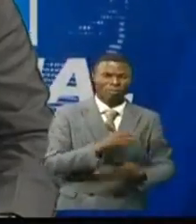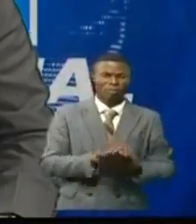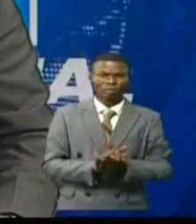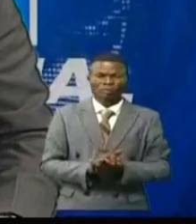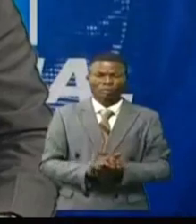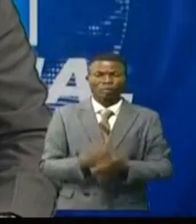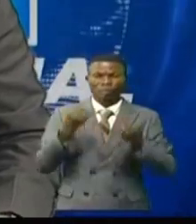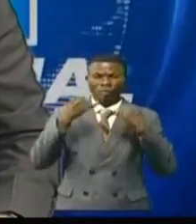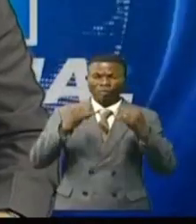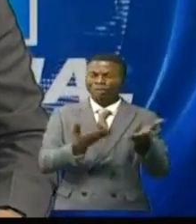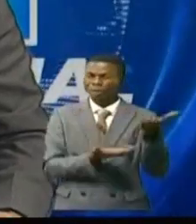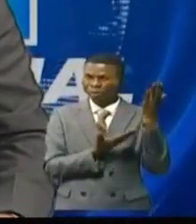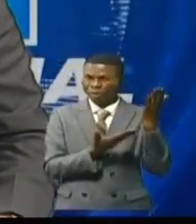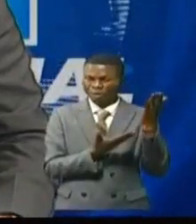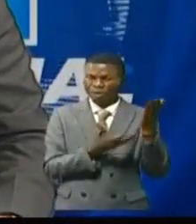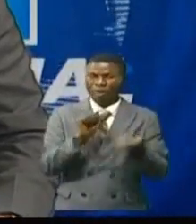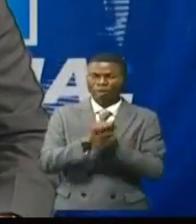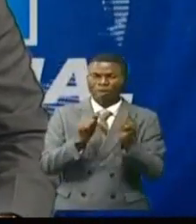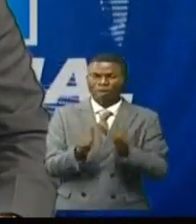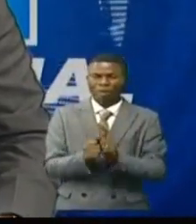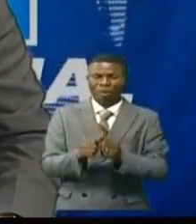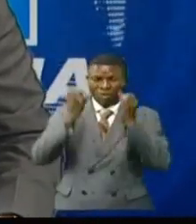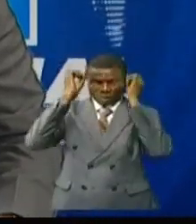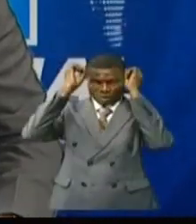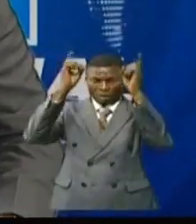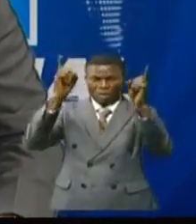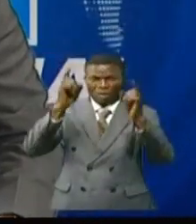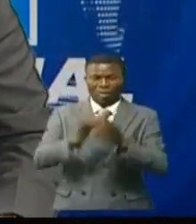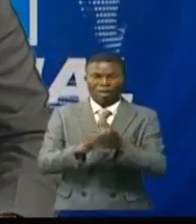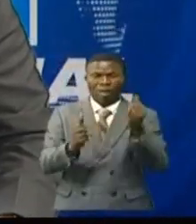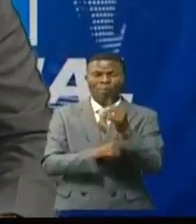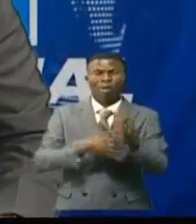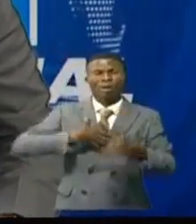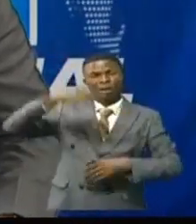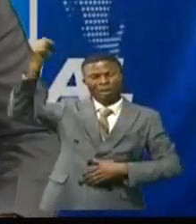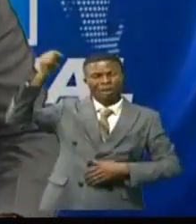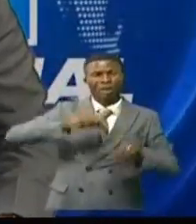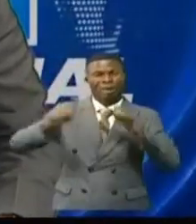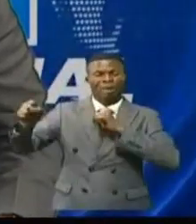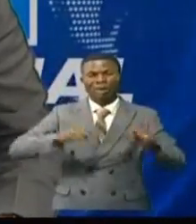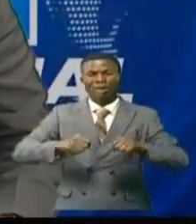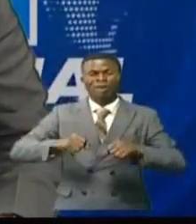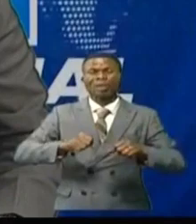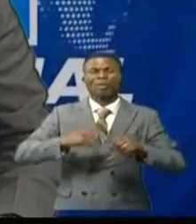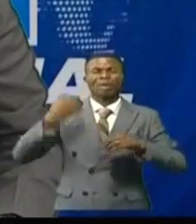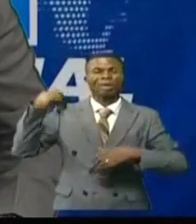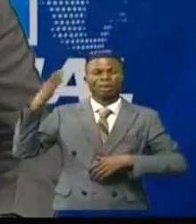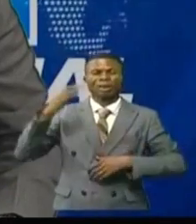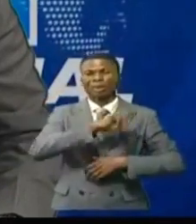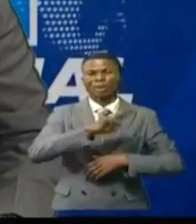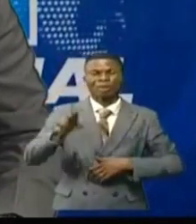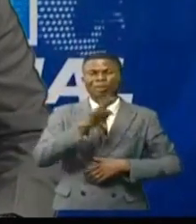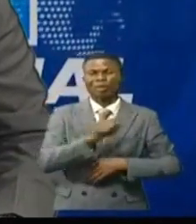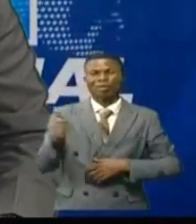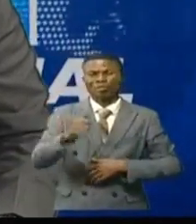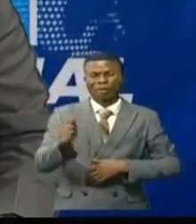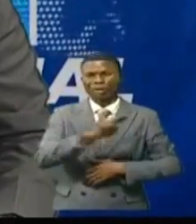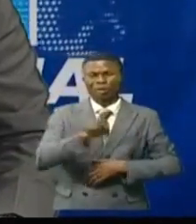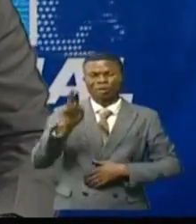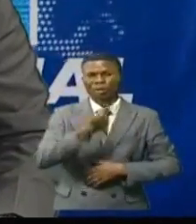puis cette information importante pour les secteurs de l'éducation, les lauréats de l'examen d'État édition 2021-2022 ayant obtenu au